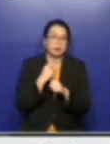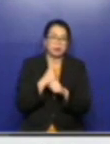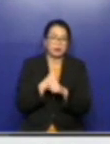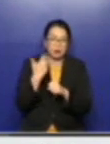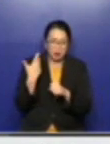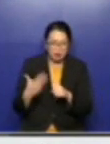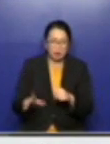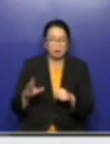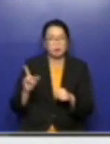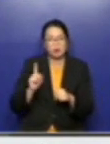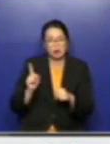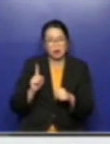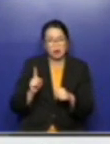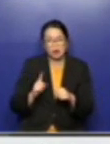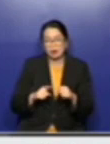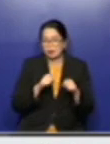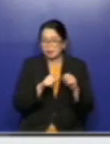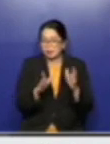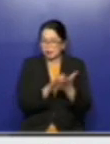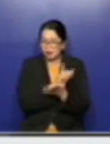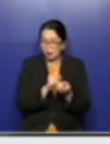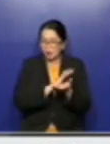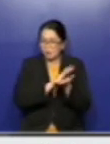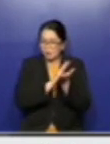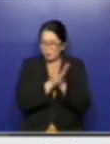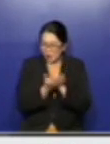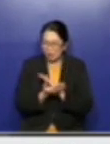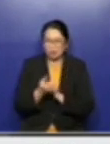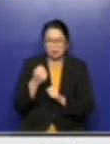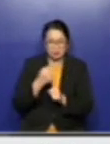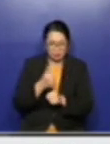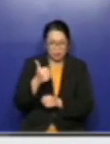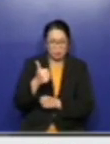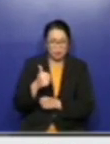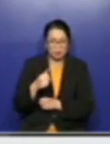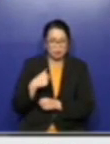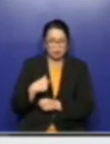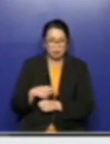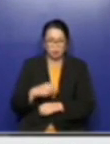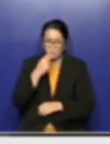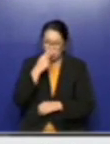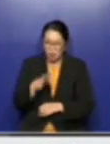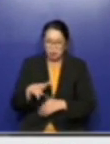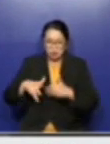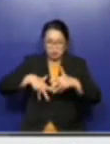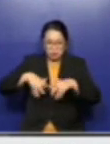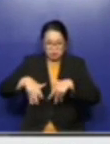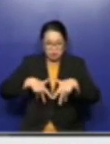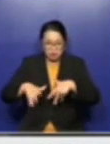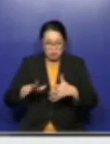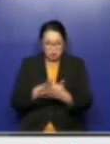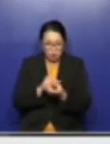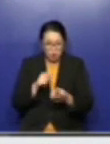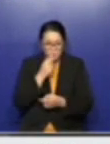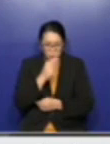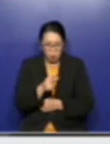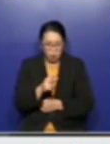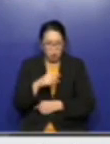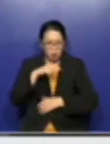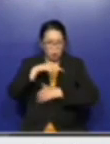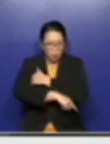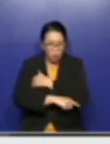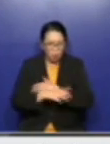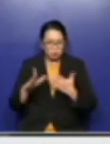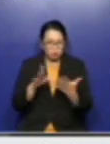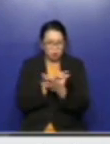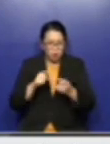ทำได้แบบที่มันเปลี่ยนแปลงสังคมได้มากน้อยขนาดไหนแบบชัดๆนะฮะท่านไปจับทุจริตของรัฐซึ่งวันนี้